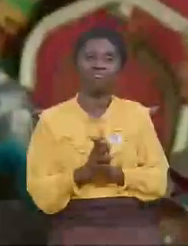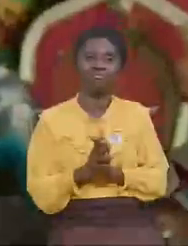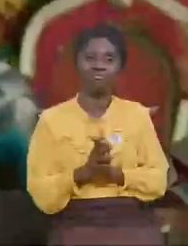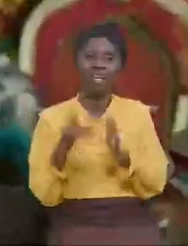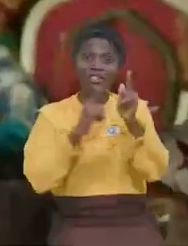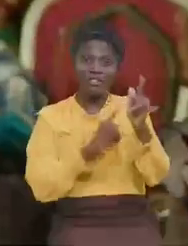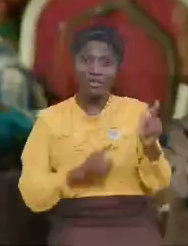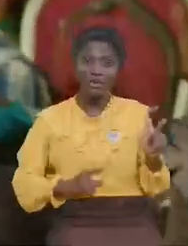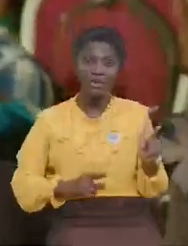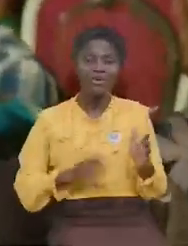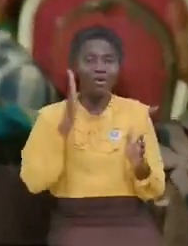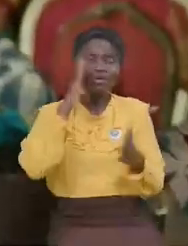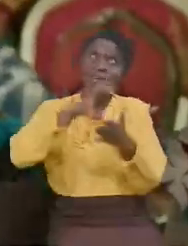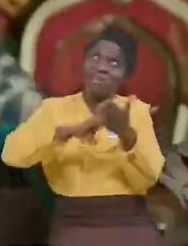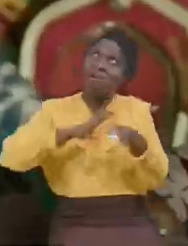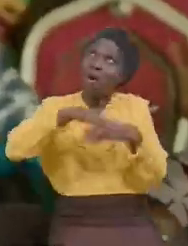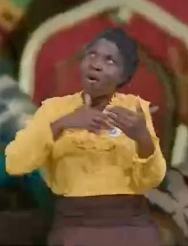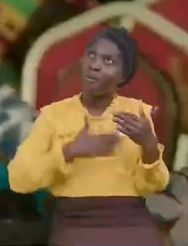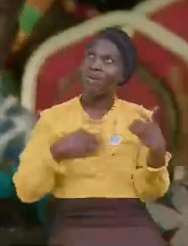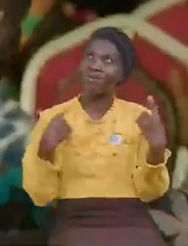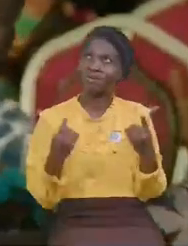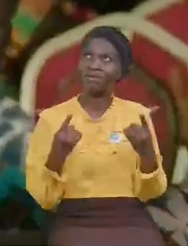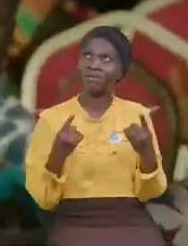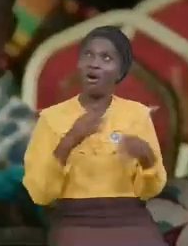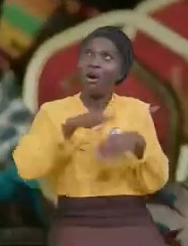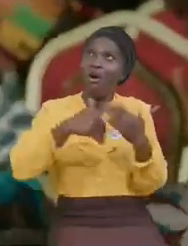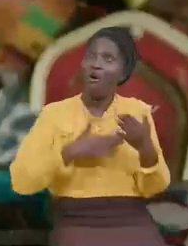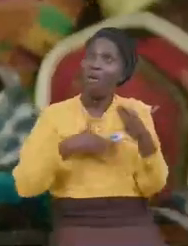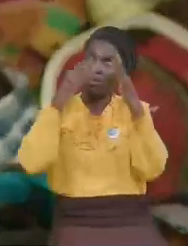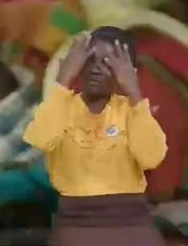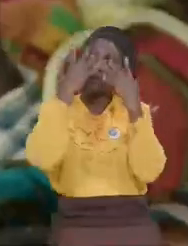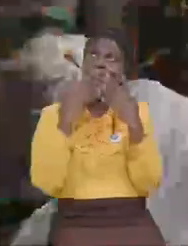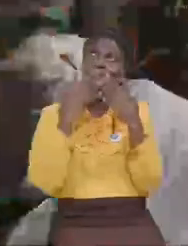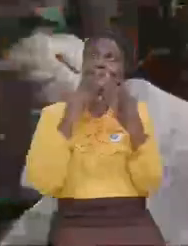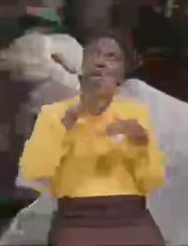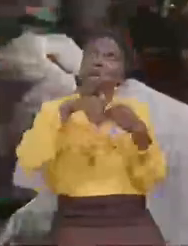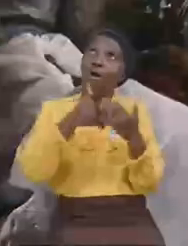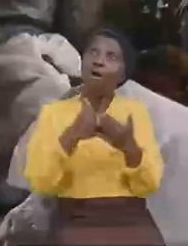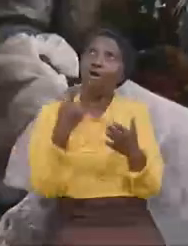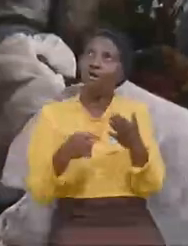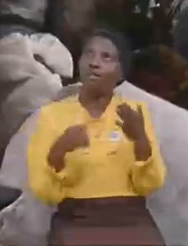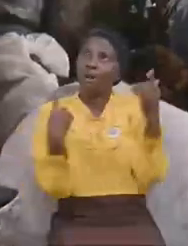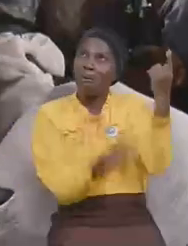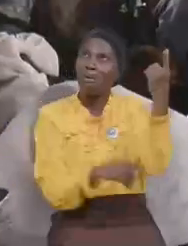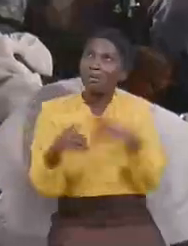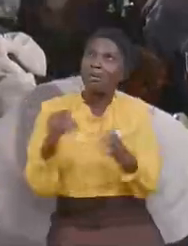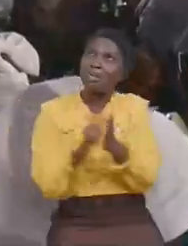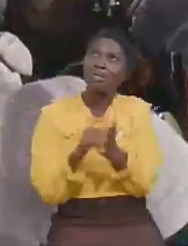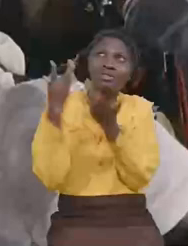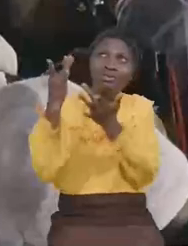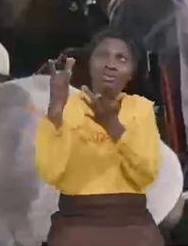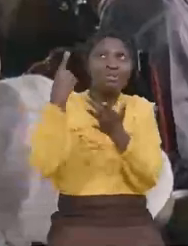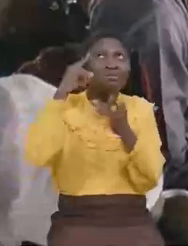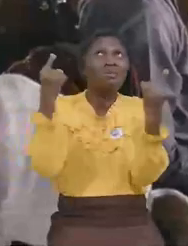Et le Seigneur va ôter mes péchés. Toute mon angoisse, tout le châtiment